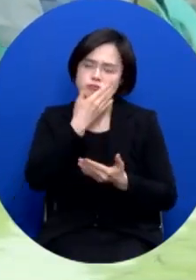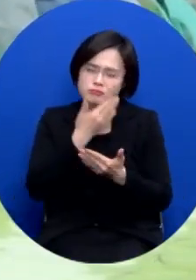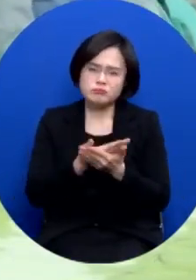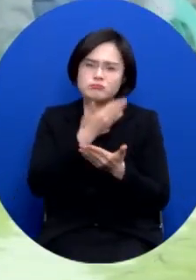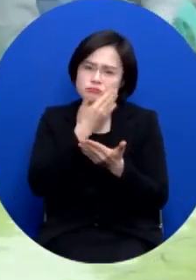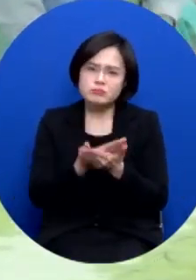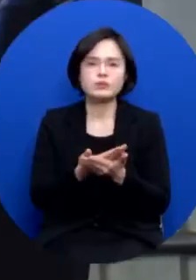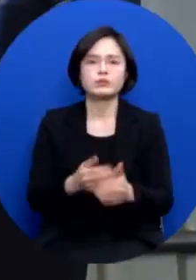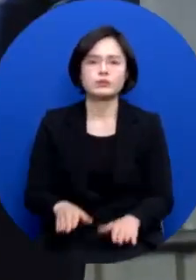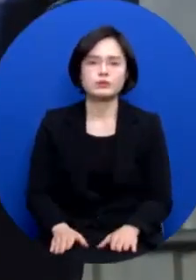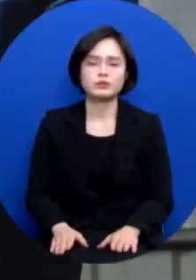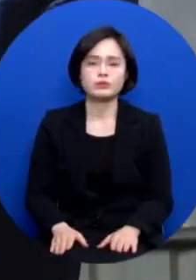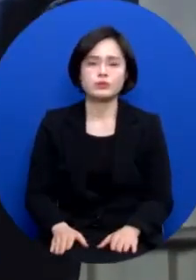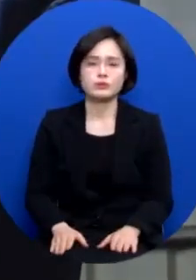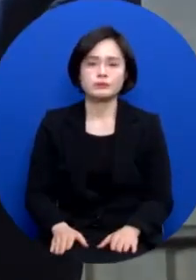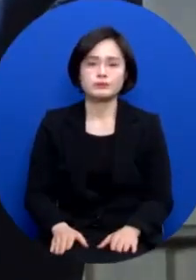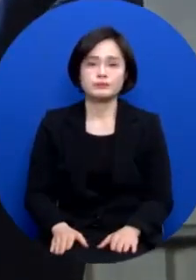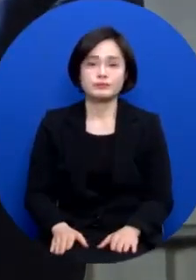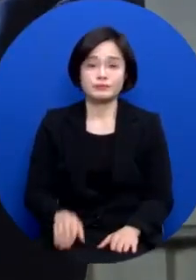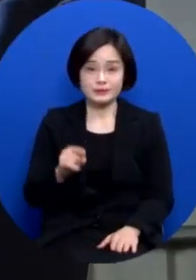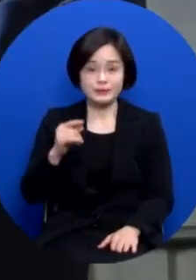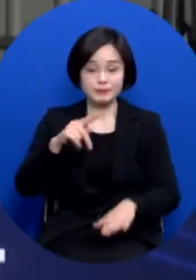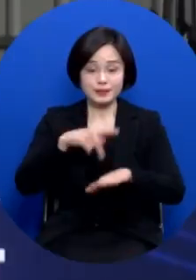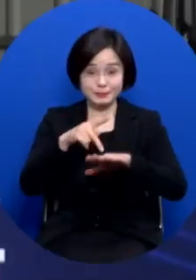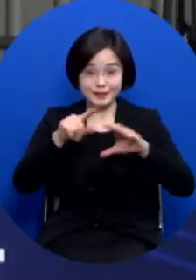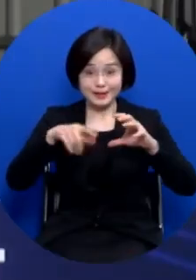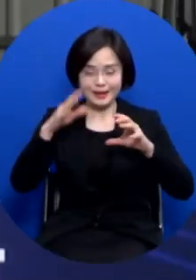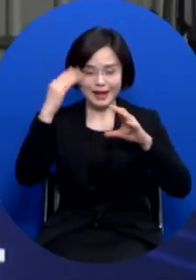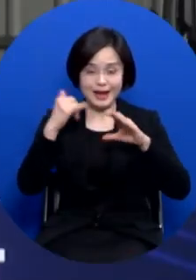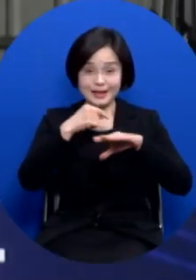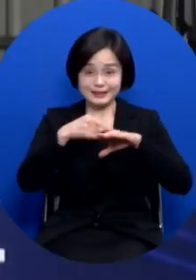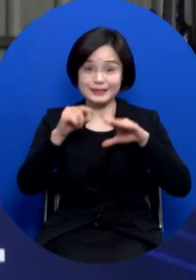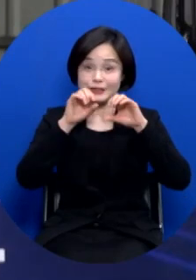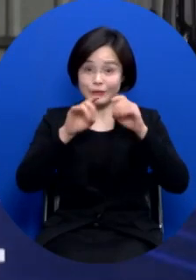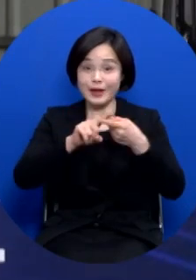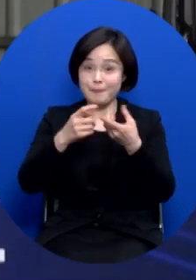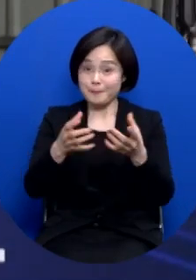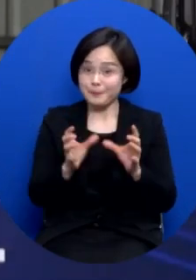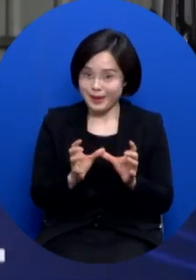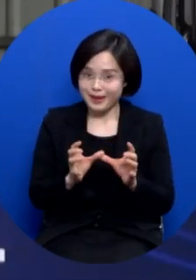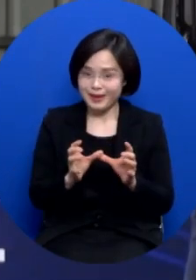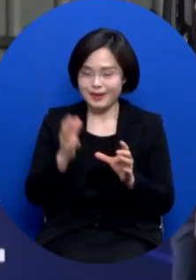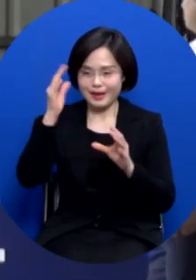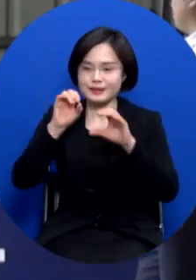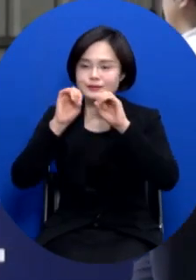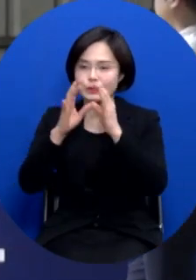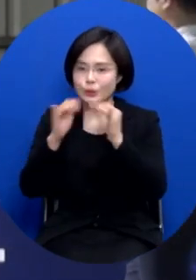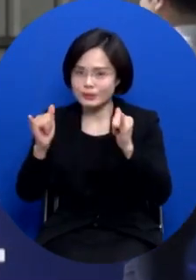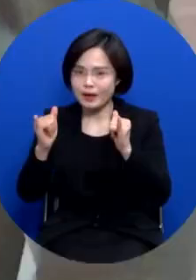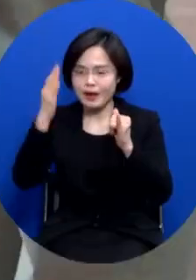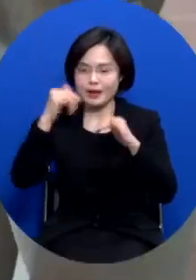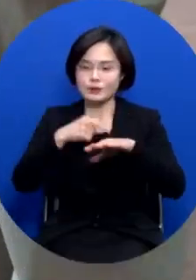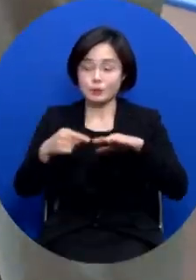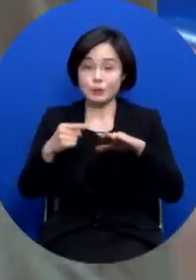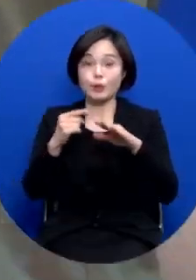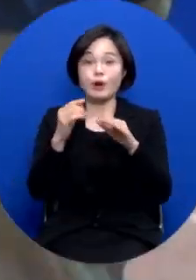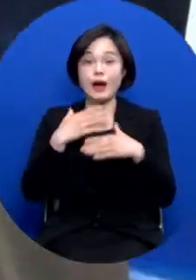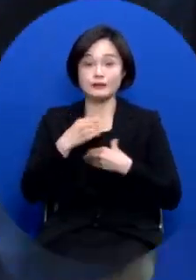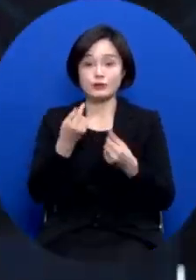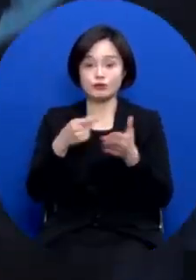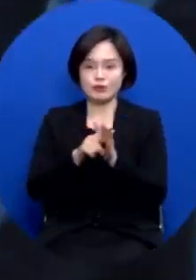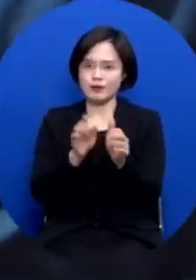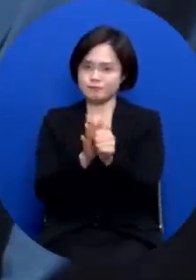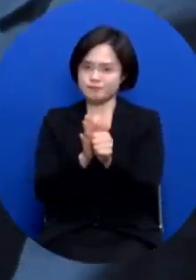있습니다. 필리핀 한인총연합회는 앞으로도 대사관과 협력해 필리핀 한인 동포들의 안전을 위해 활동을 이어갈